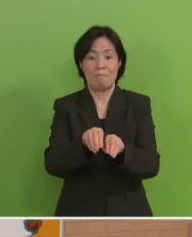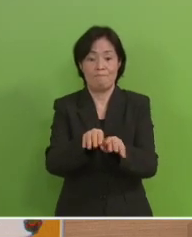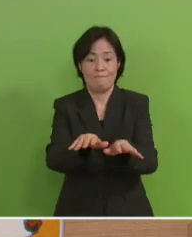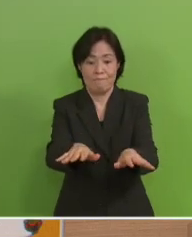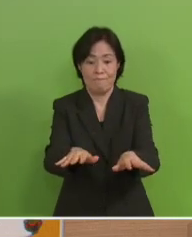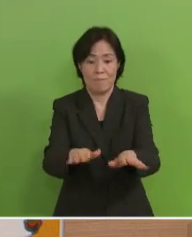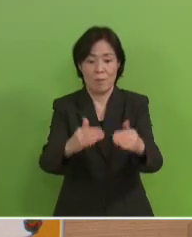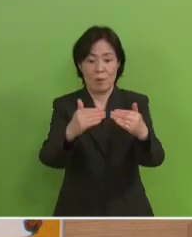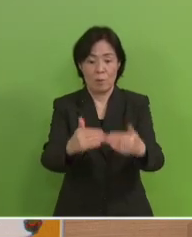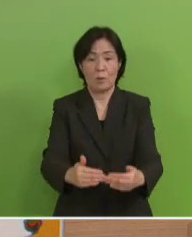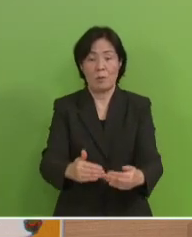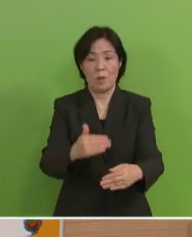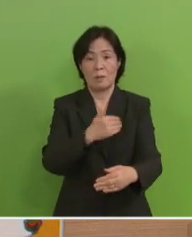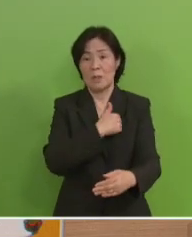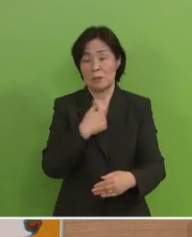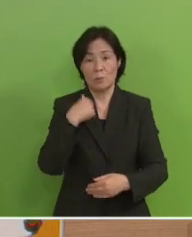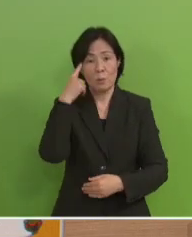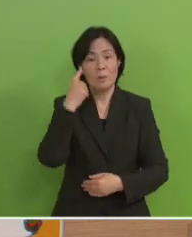なことです